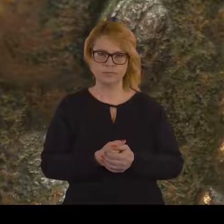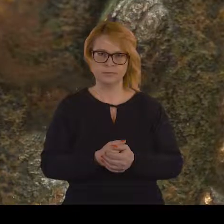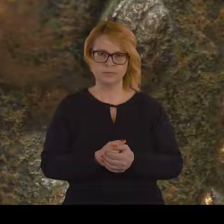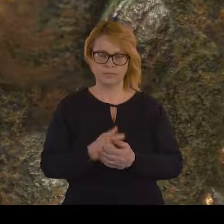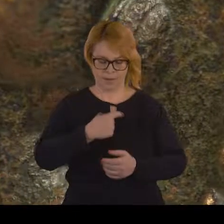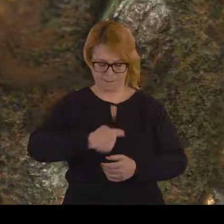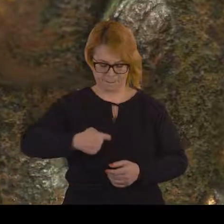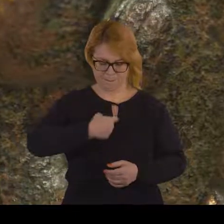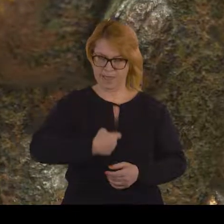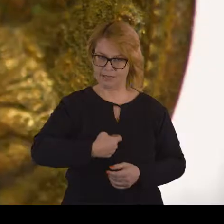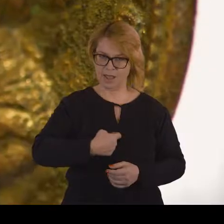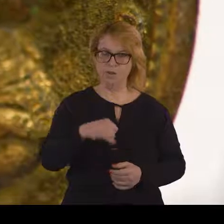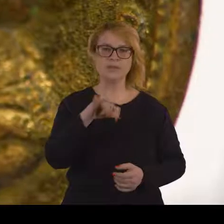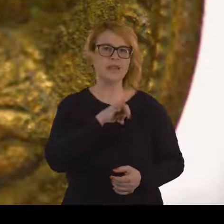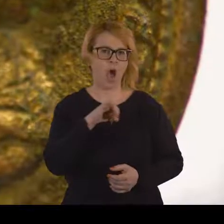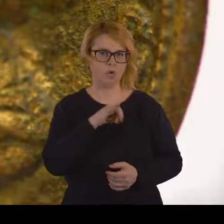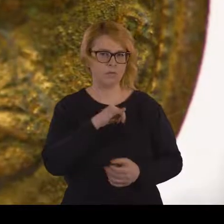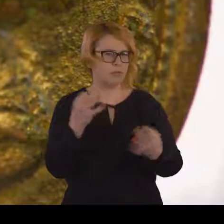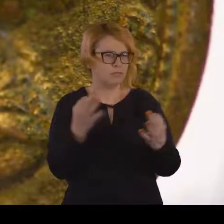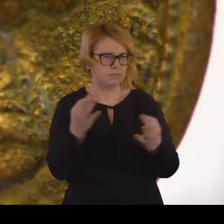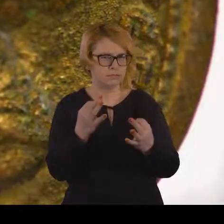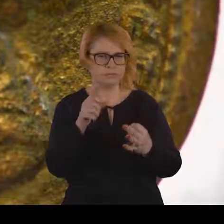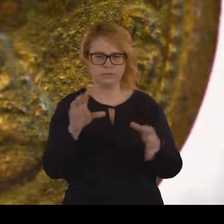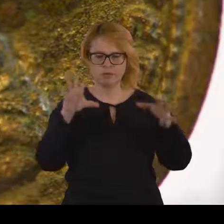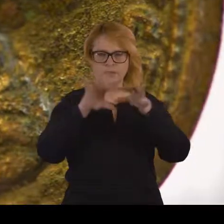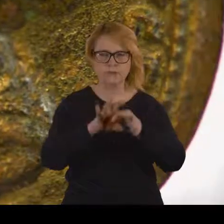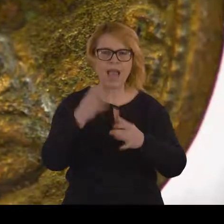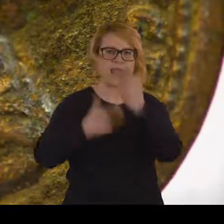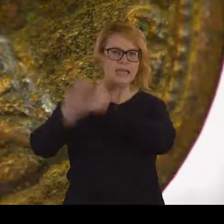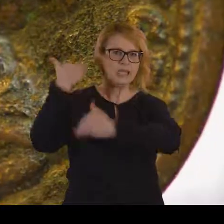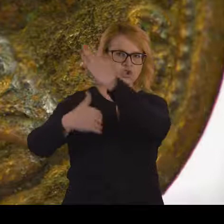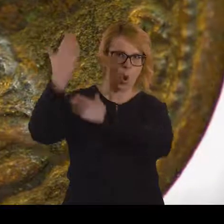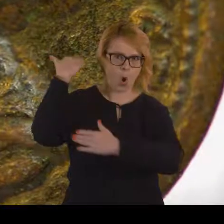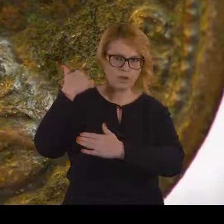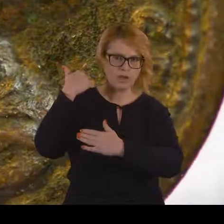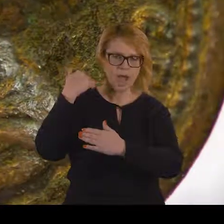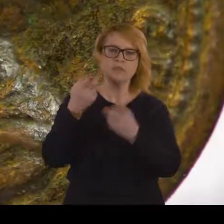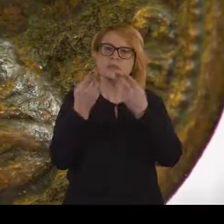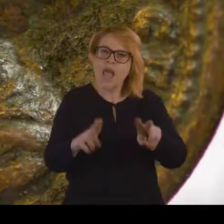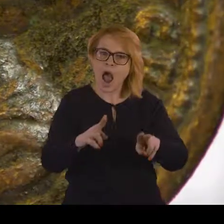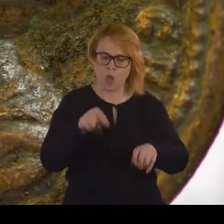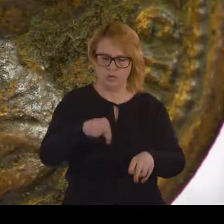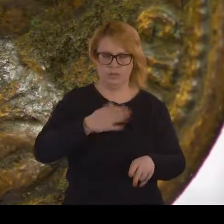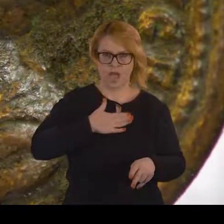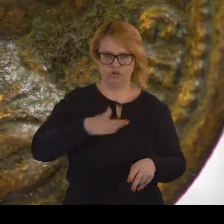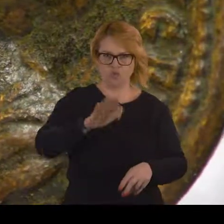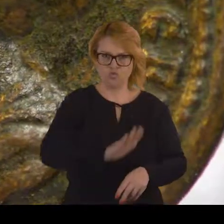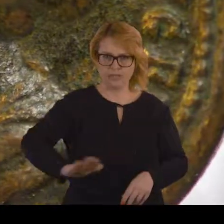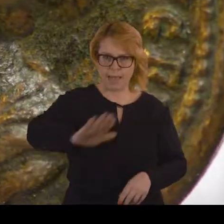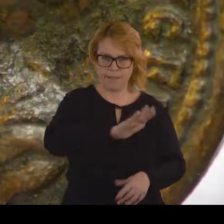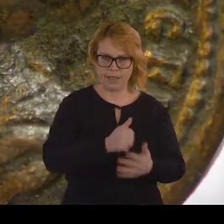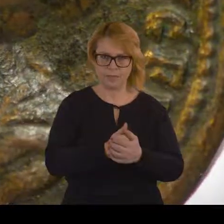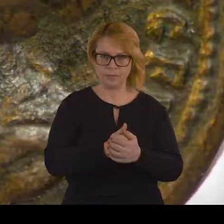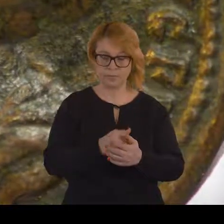Medailón je zaujímavý aj tým, že sa viaže k historickým udalostiam, ktoré sú spojené s našim územím. Na